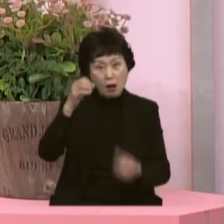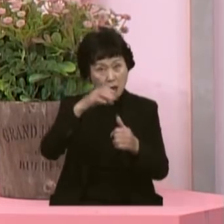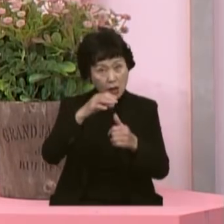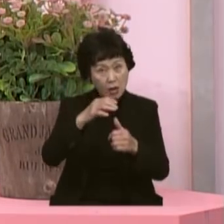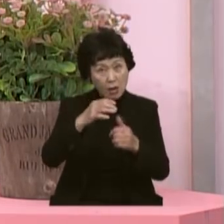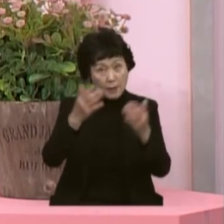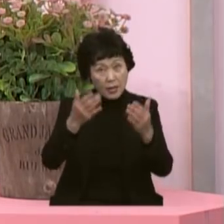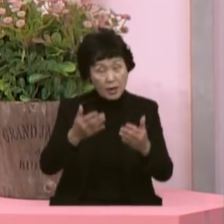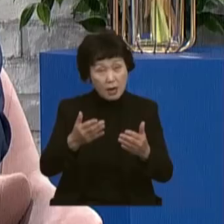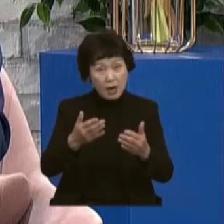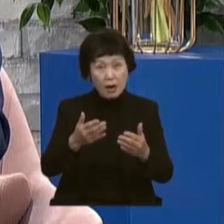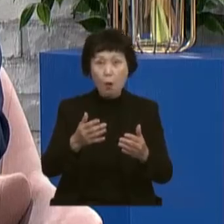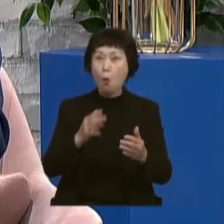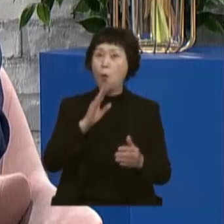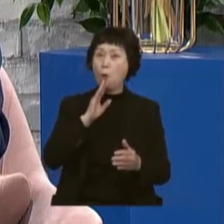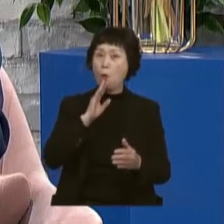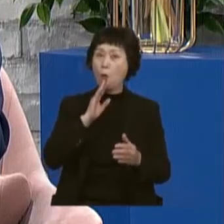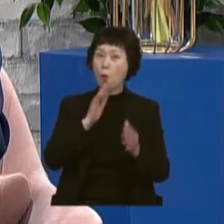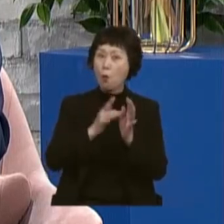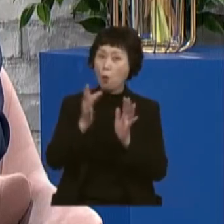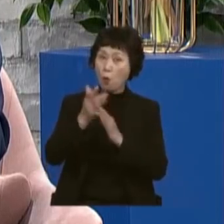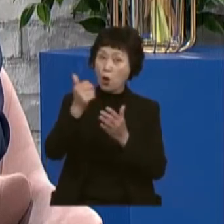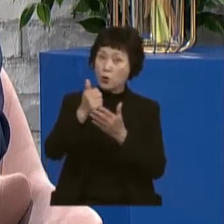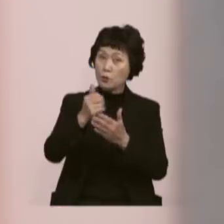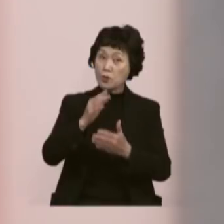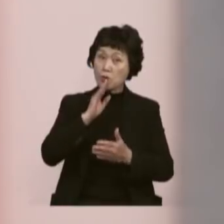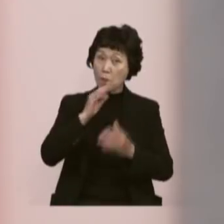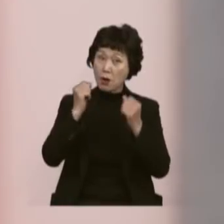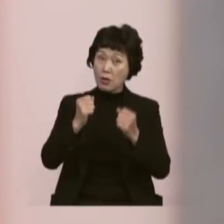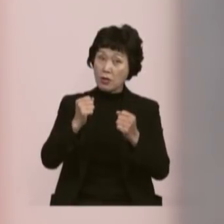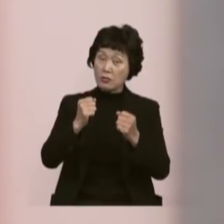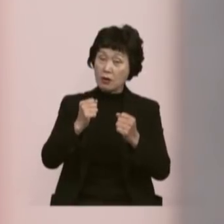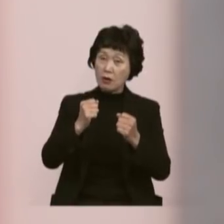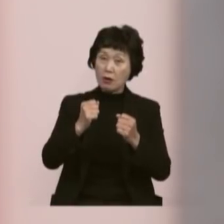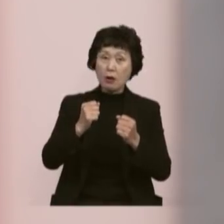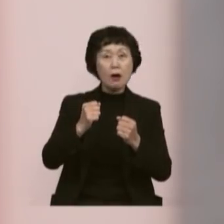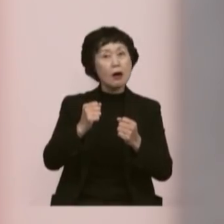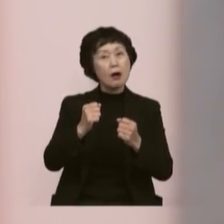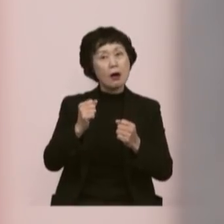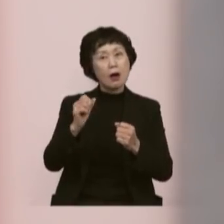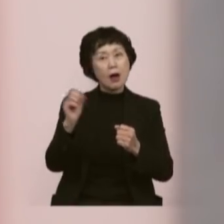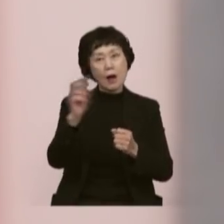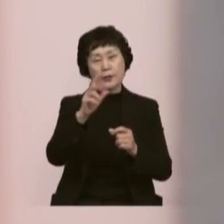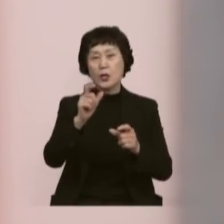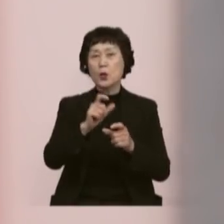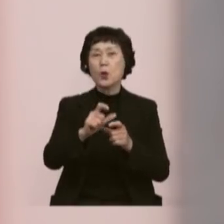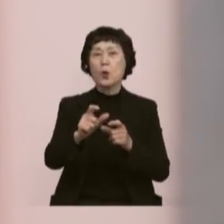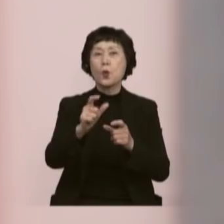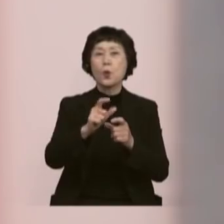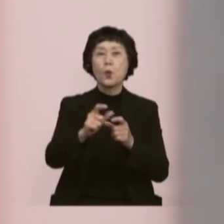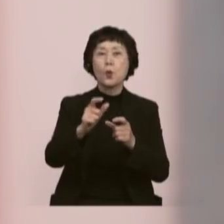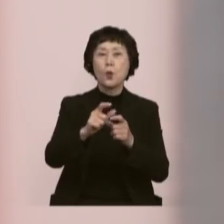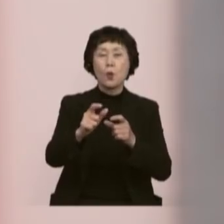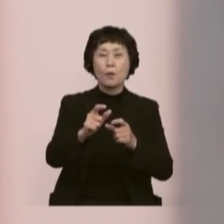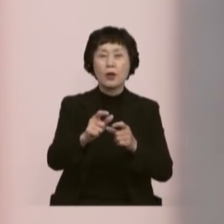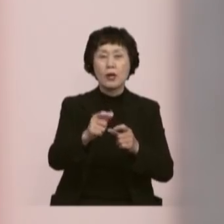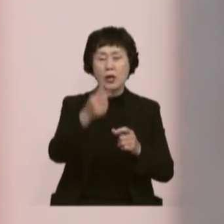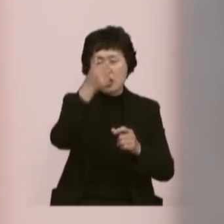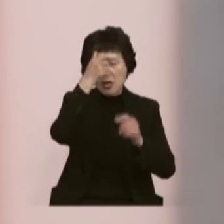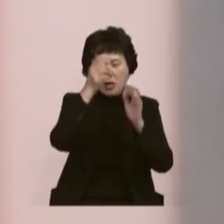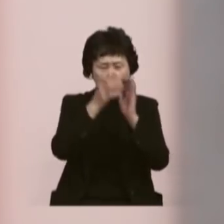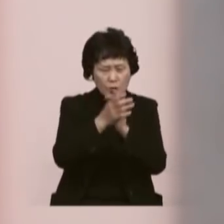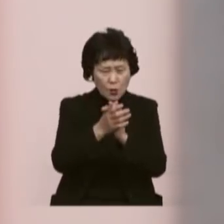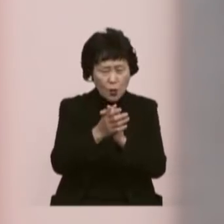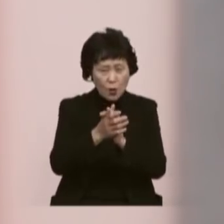어 예수가 진짜야? 어. 갑자기 그 고민이 생긴 거야 예. 그리고 막 이렇게 기도원